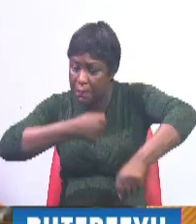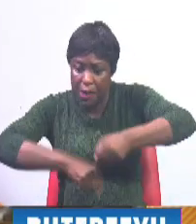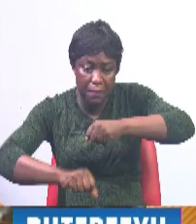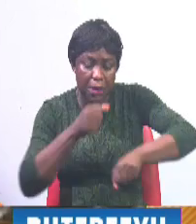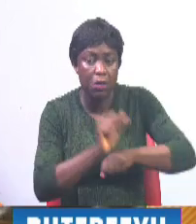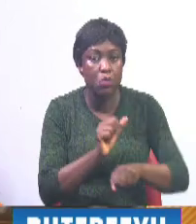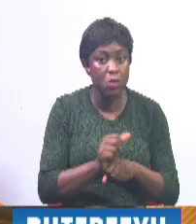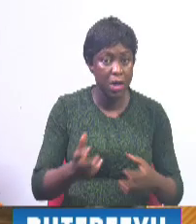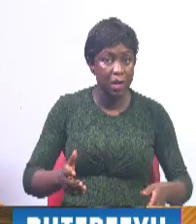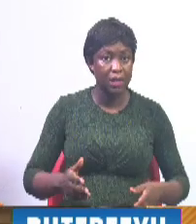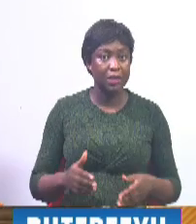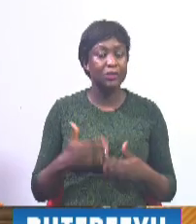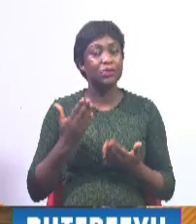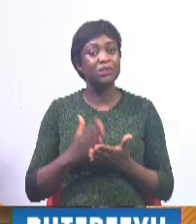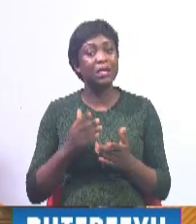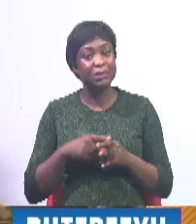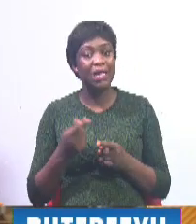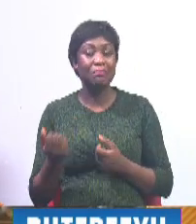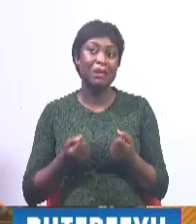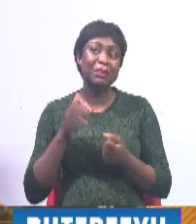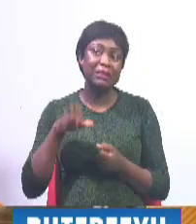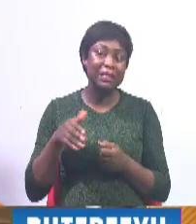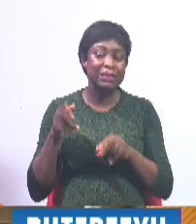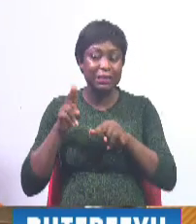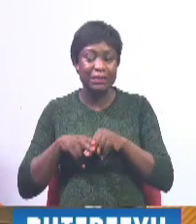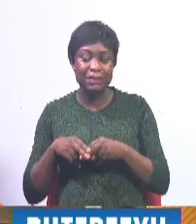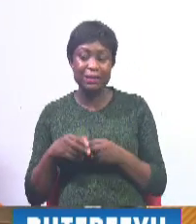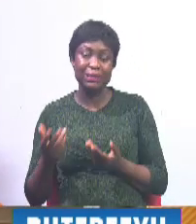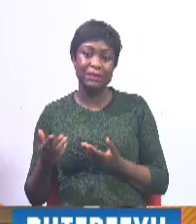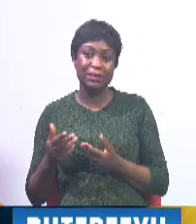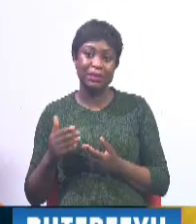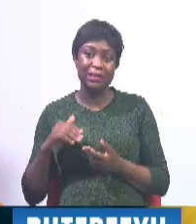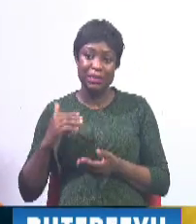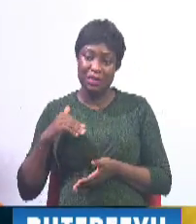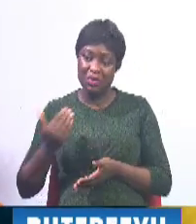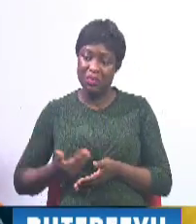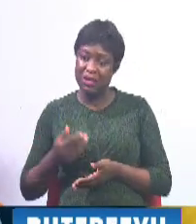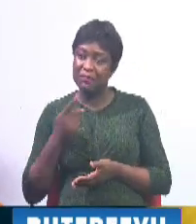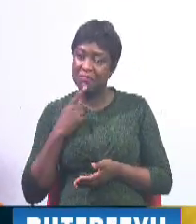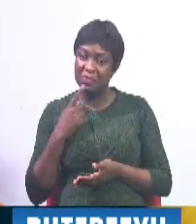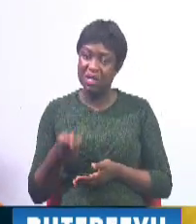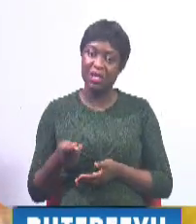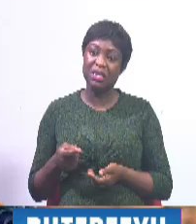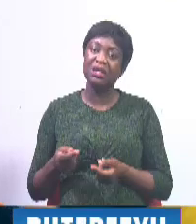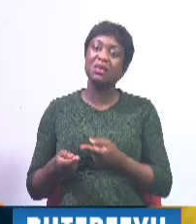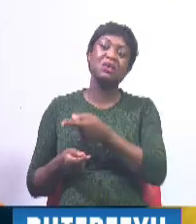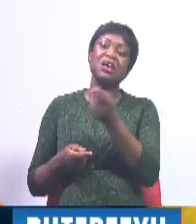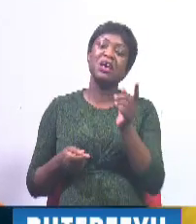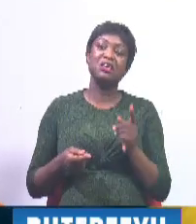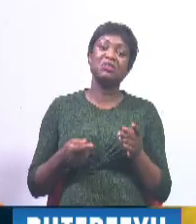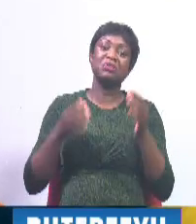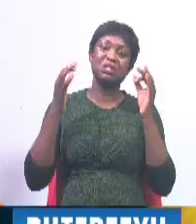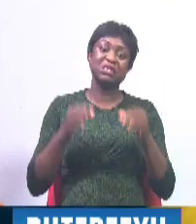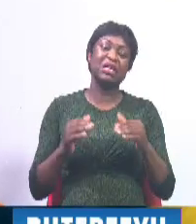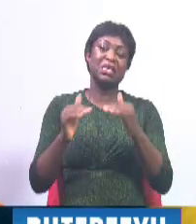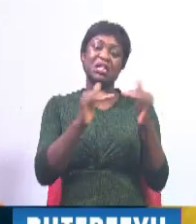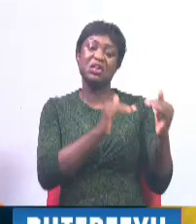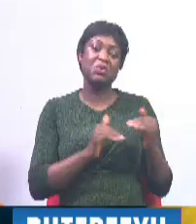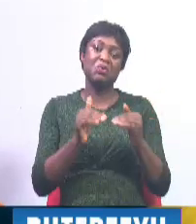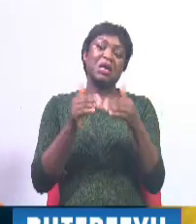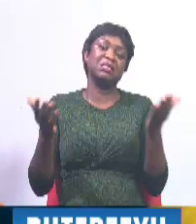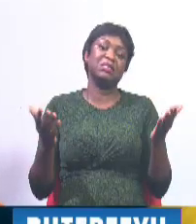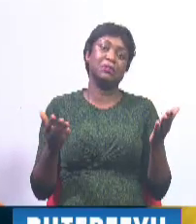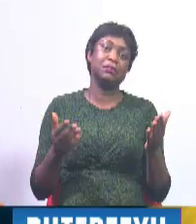nze mbiwulira oluusi ng'otudde mu mmotoka oba mu takisi ng'omwo n'owulira abakyala nga bagamba nti anti mwasalawo okutwala omwenkanonkano kyeki kyenakugambye